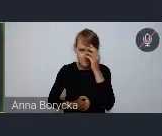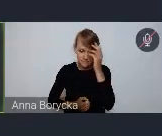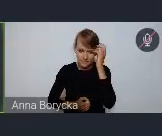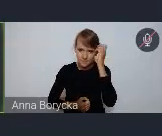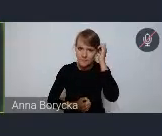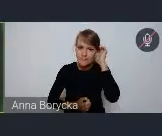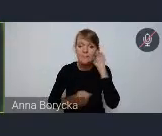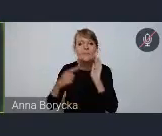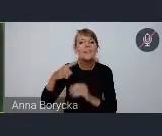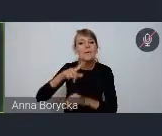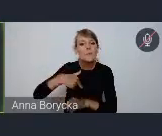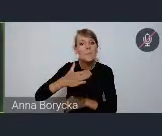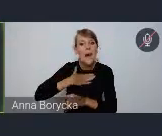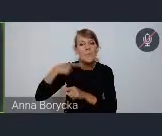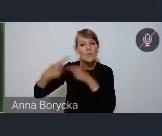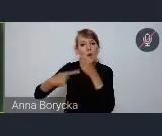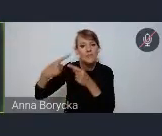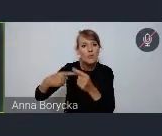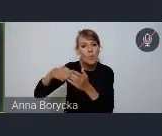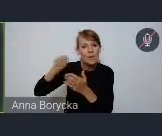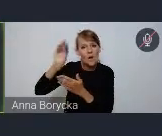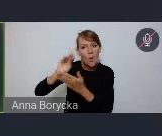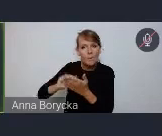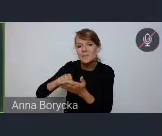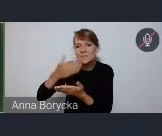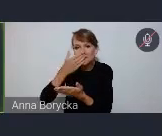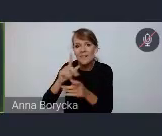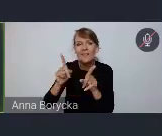procedurach i jak ta współpraca z pionem finansowym się odbywa.